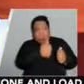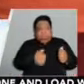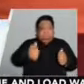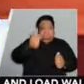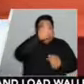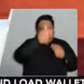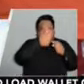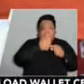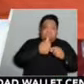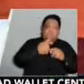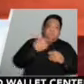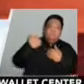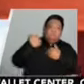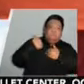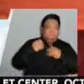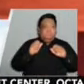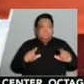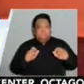ngayon ang